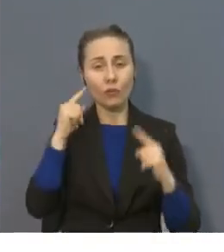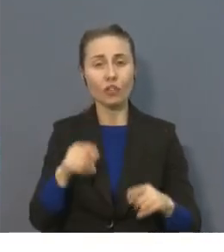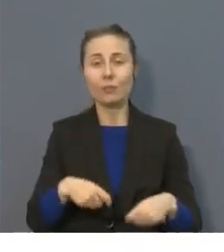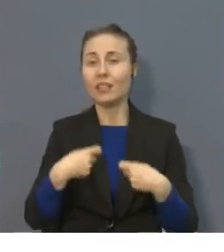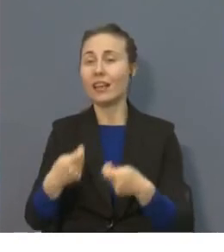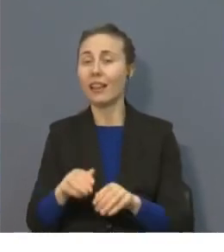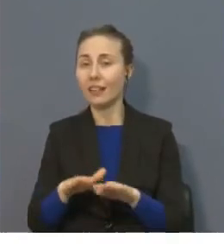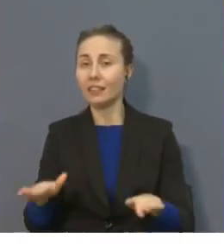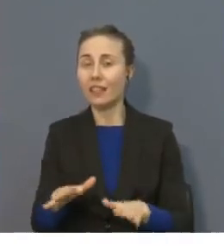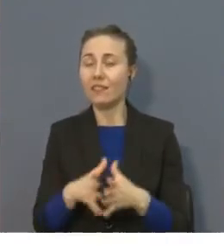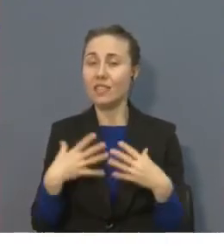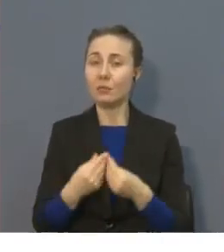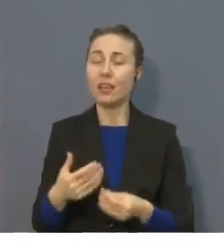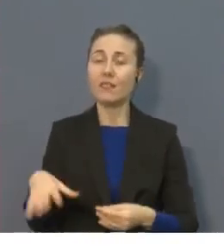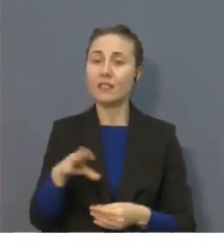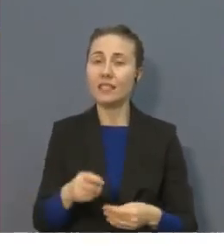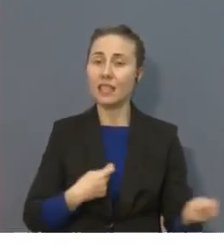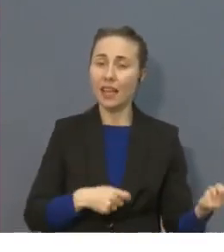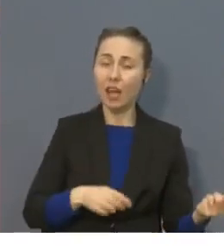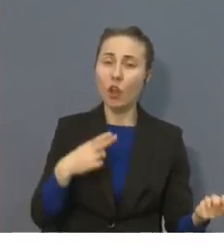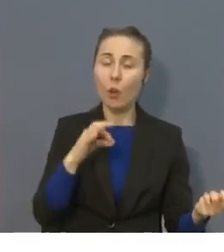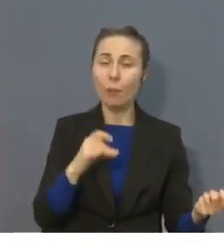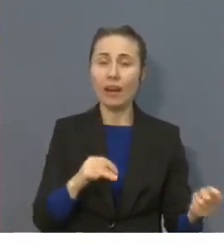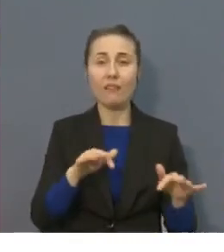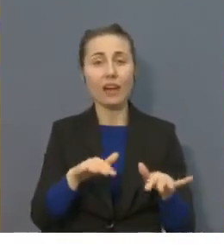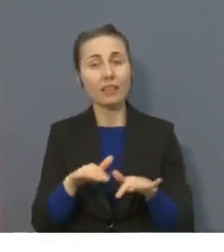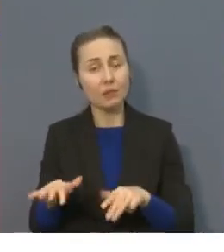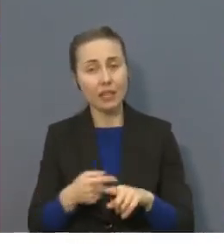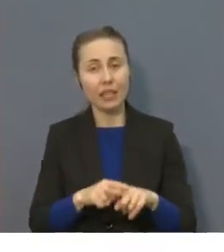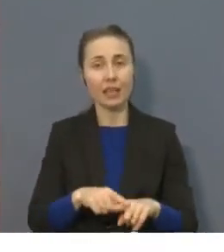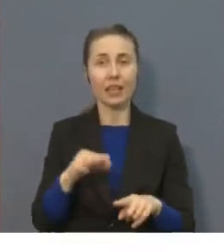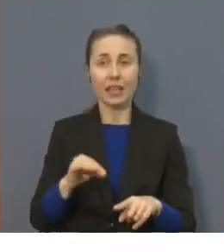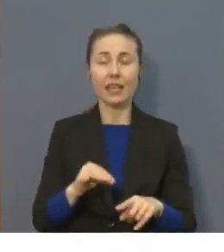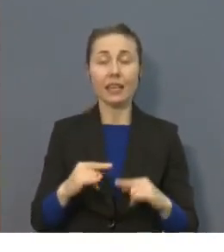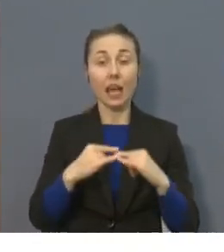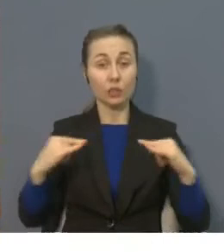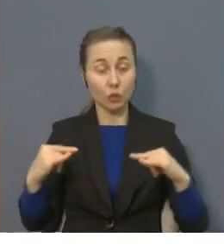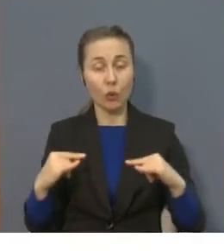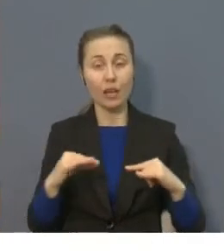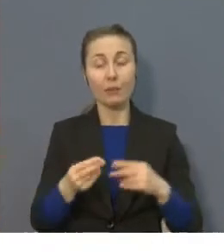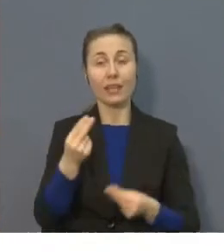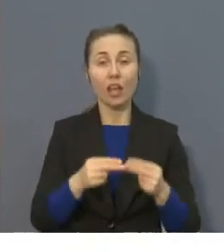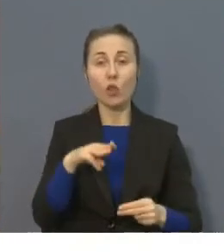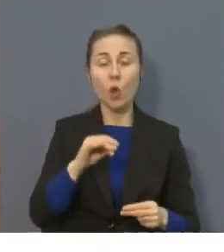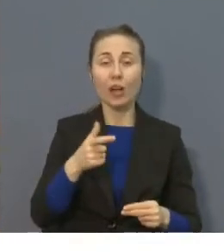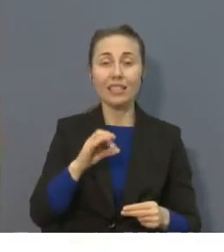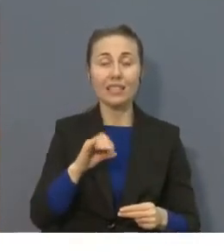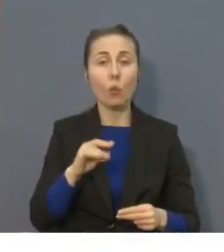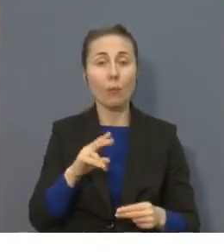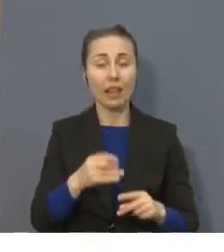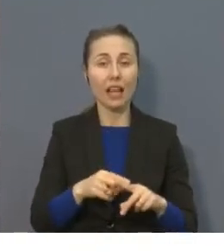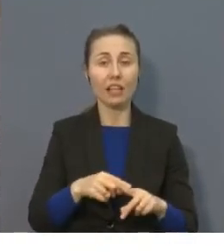жеткізді. Отбасының барлық мүшелері домбыра мен портафианада ойнайды. Милана сонымен қатар үстел ойындарымен